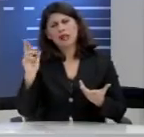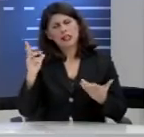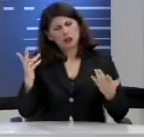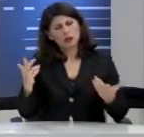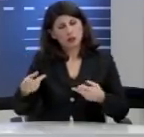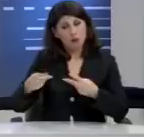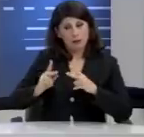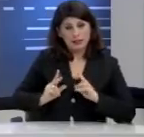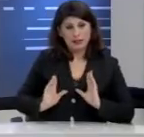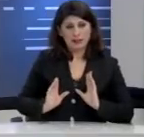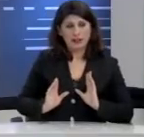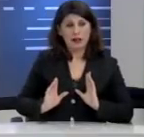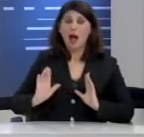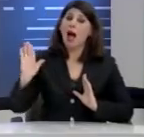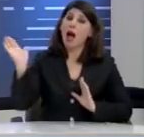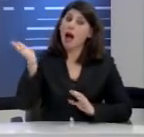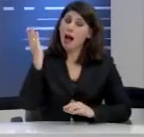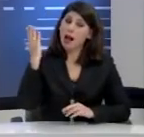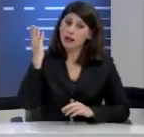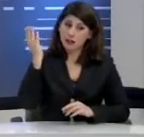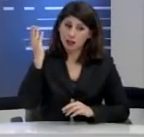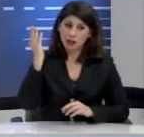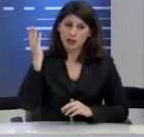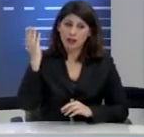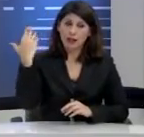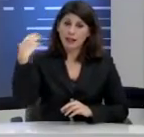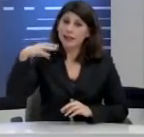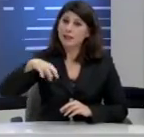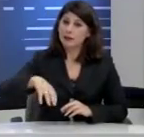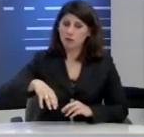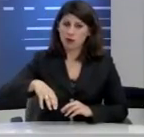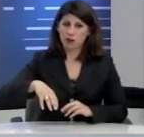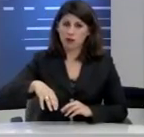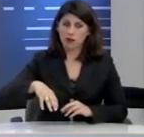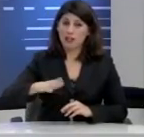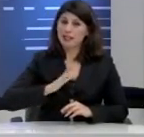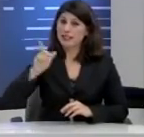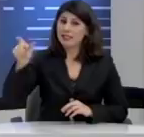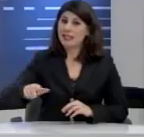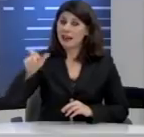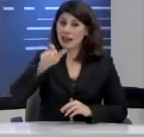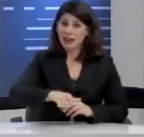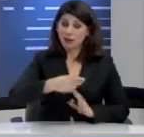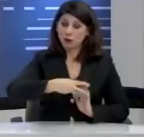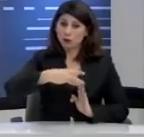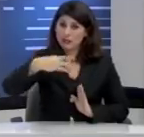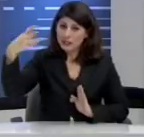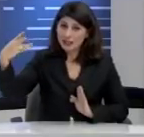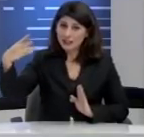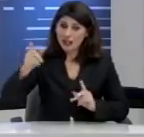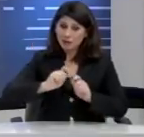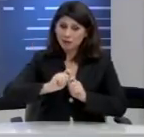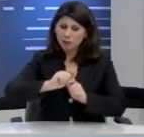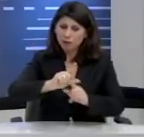να μου απαντήσετε. Εάν εκείνη την εποχή. Μην κάνετε φασαρία, παρακαλώ. Τελέχη του ΣΥΡΙΖΑ διέδιδαν μαζικά